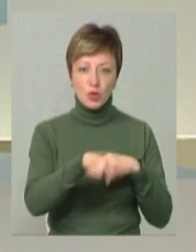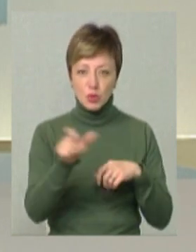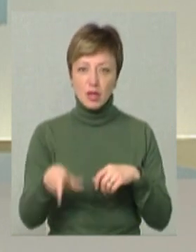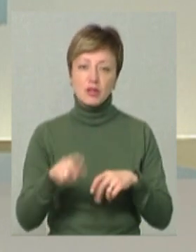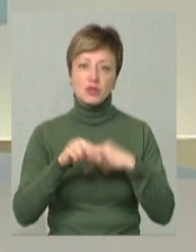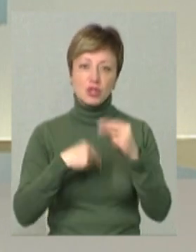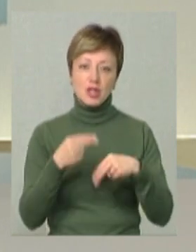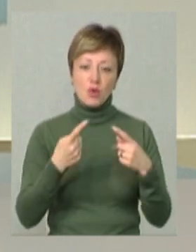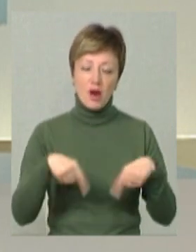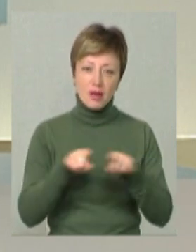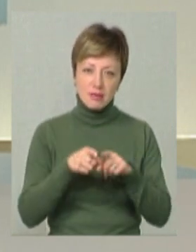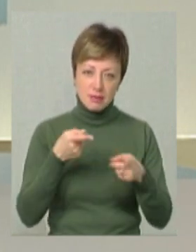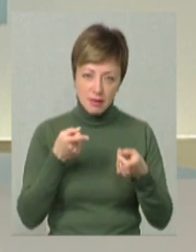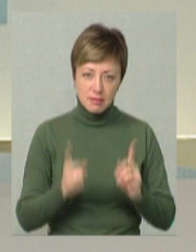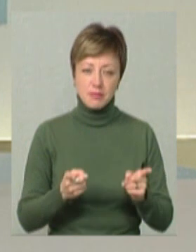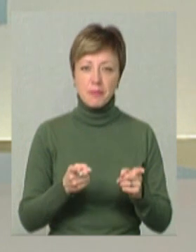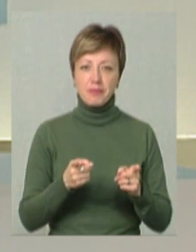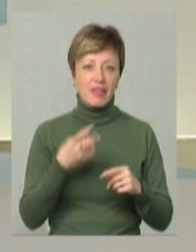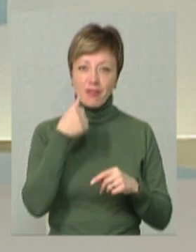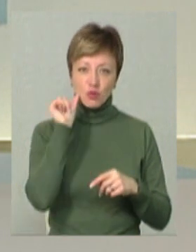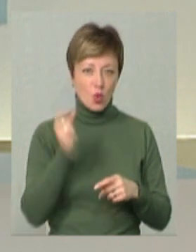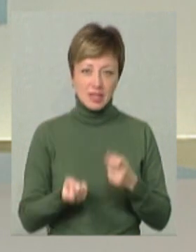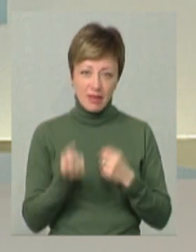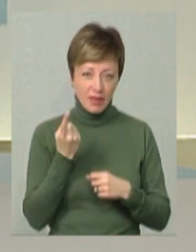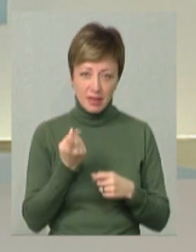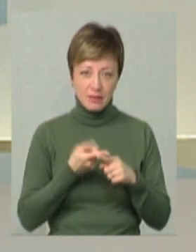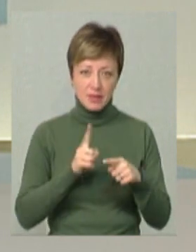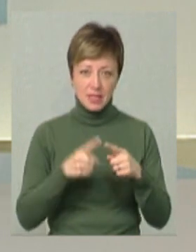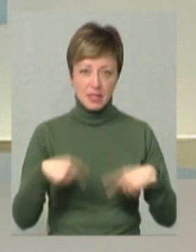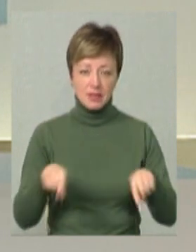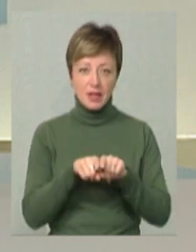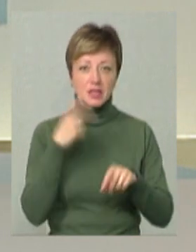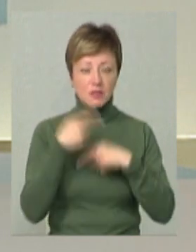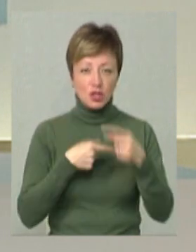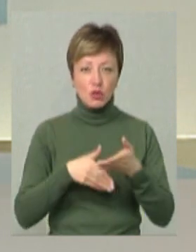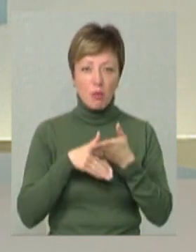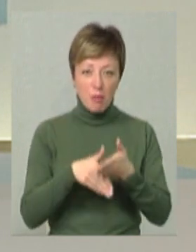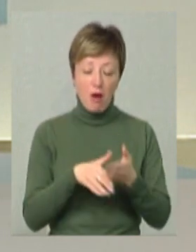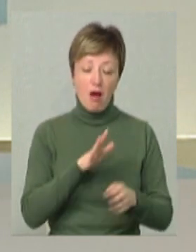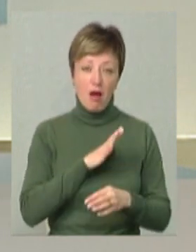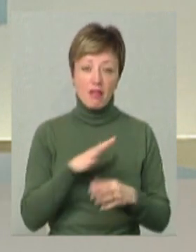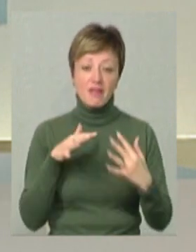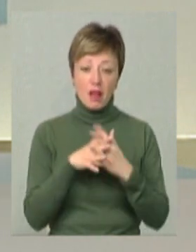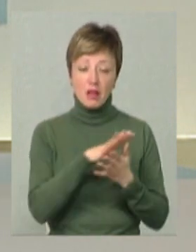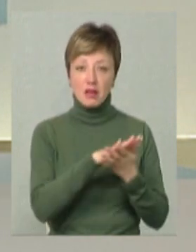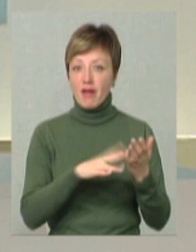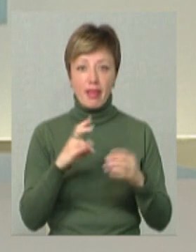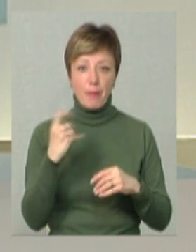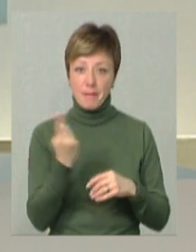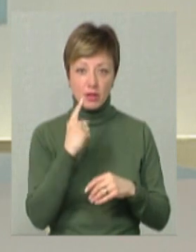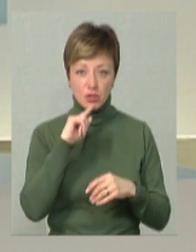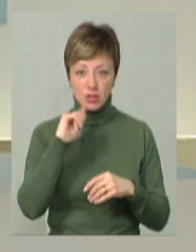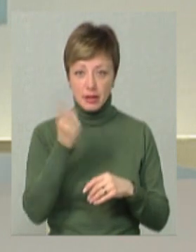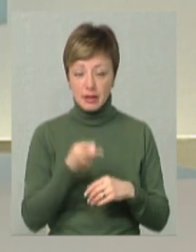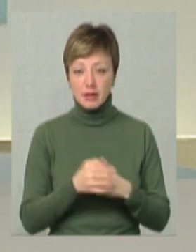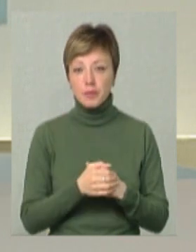через перевірені організації, які не вчора з'явилися у цій сфері, які завжди допомагали, тому що війна вже триває не перший рік,